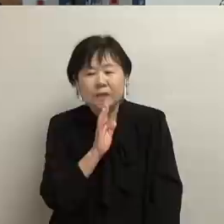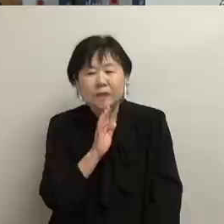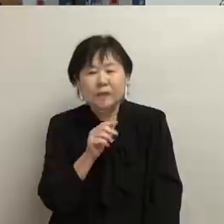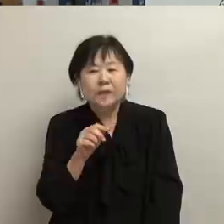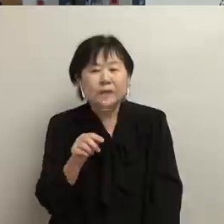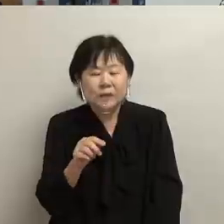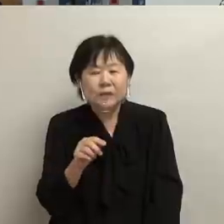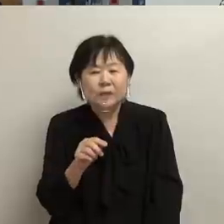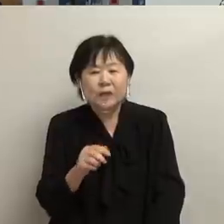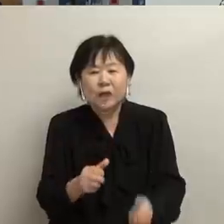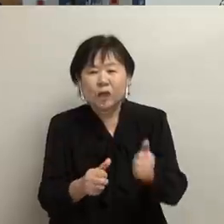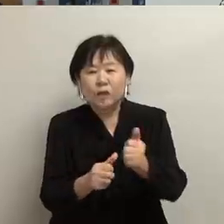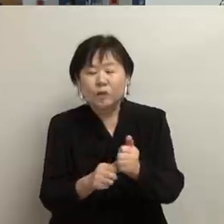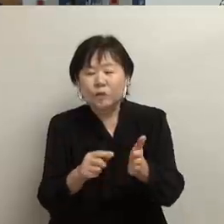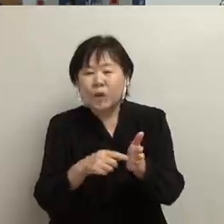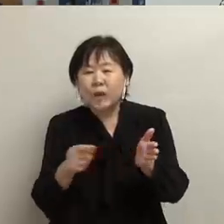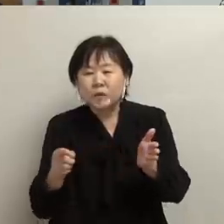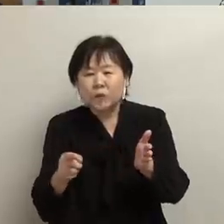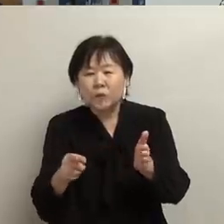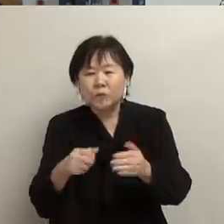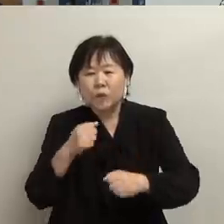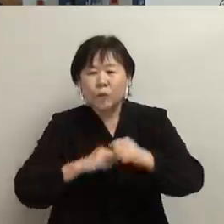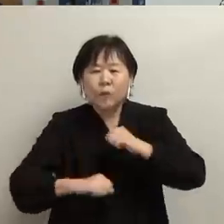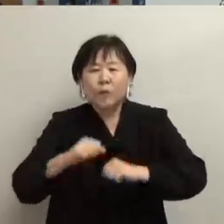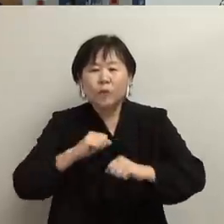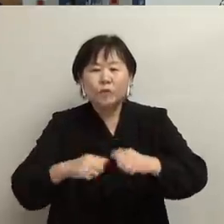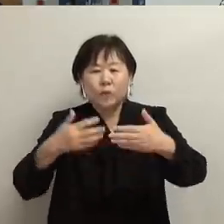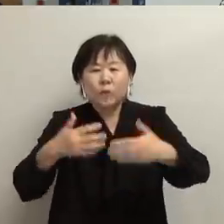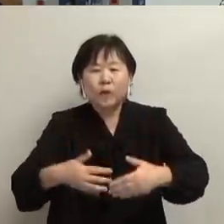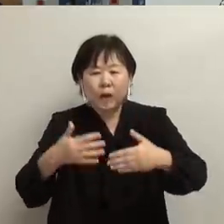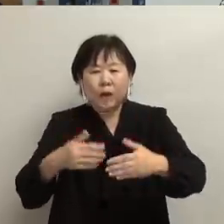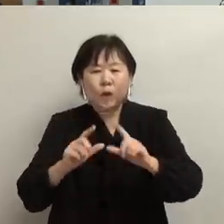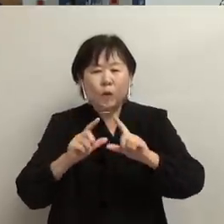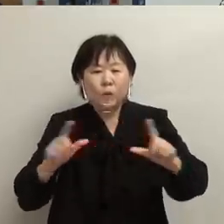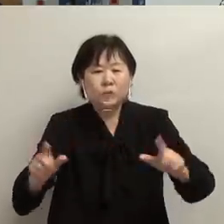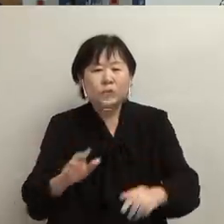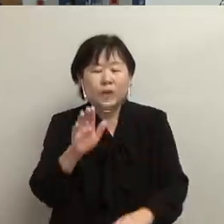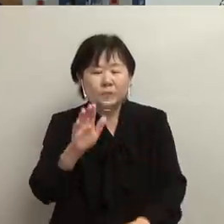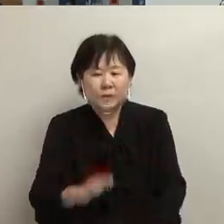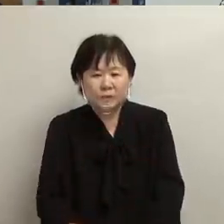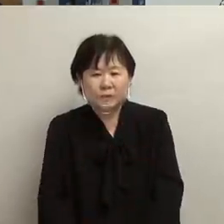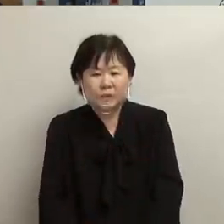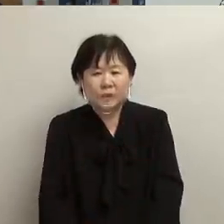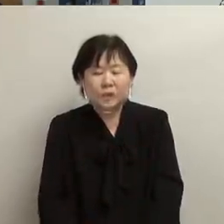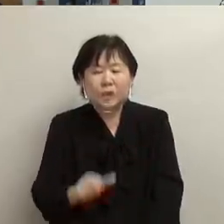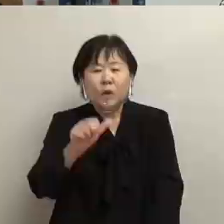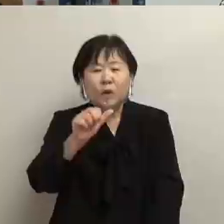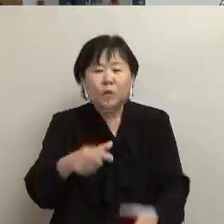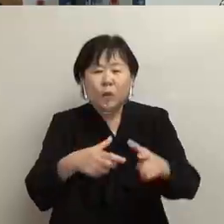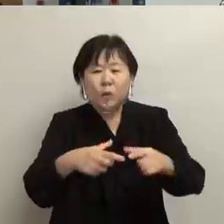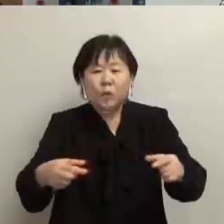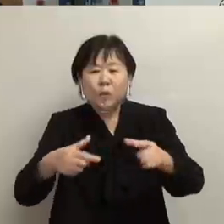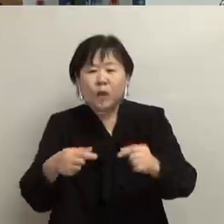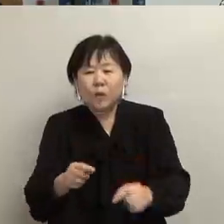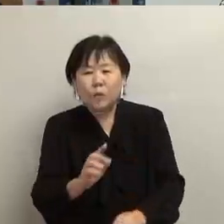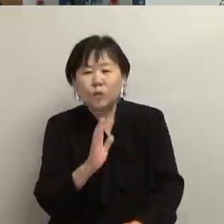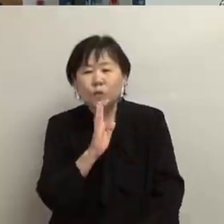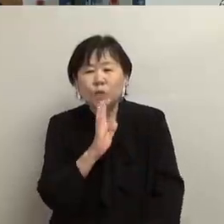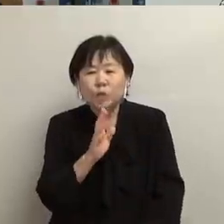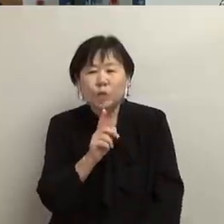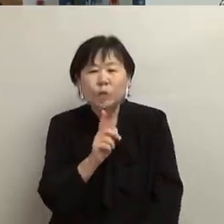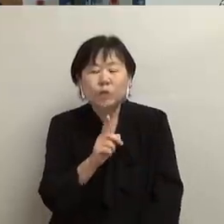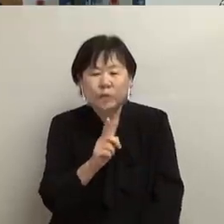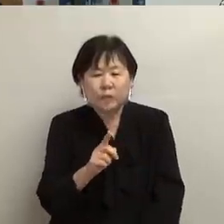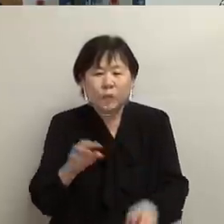反応の動画というのはあの舗装しておりますそれからの5カ国語でですねやっぱり副反応に対する情報